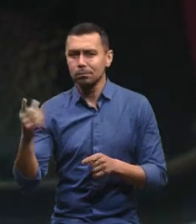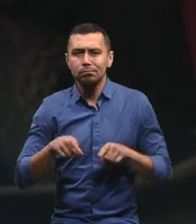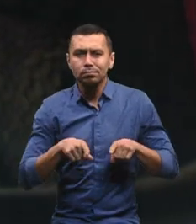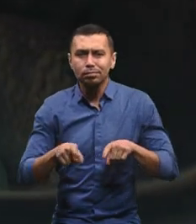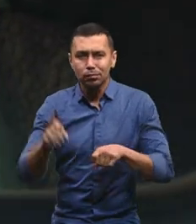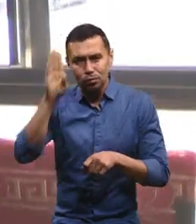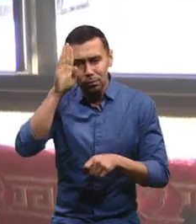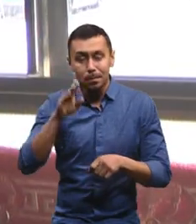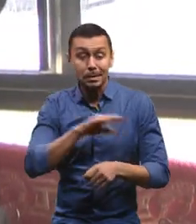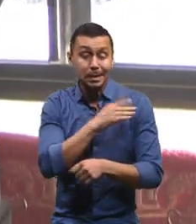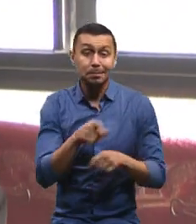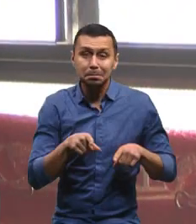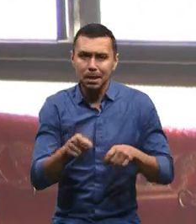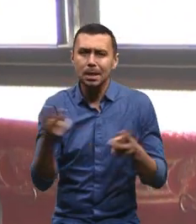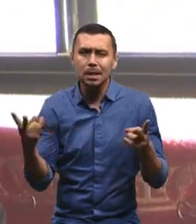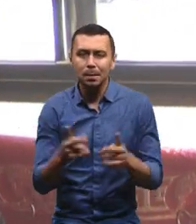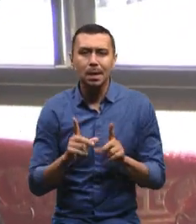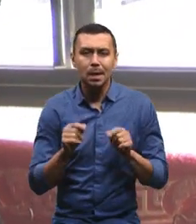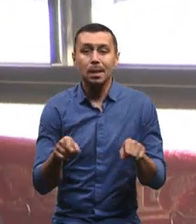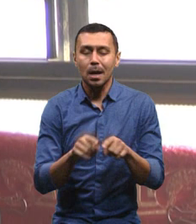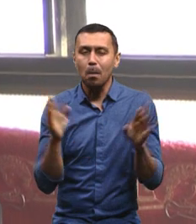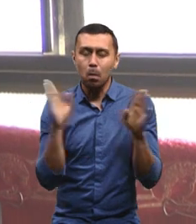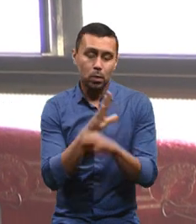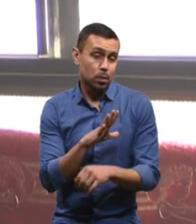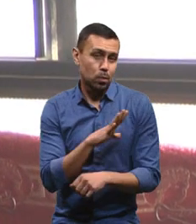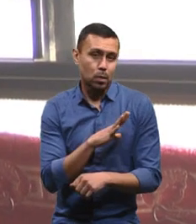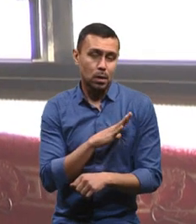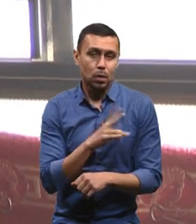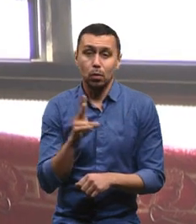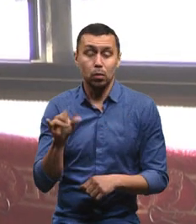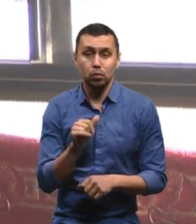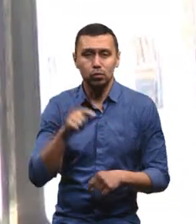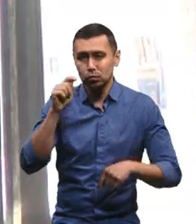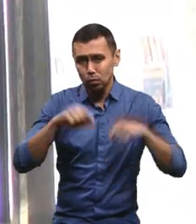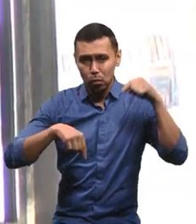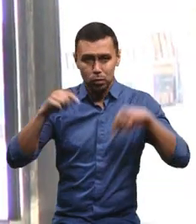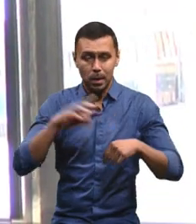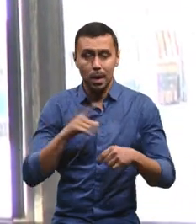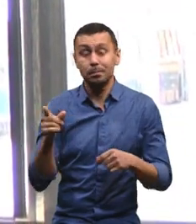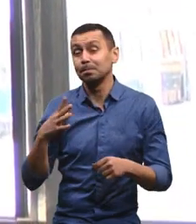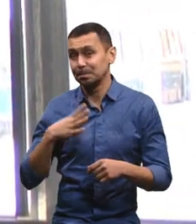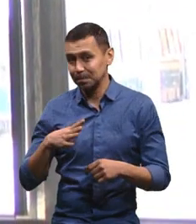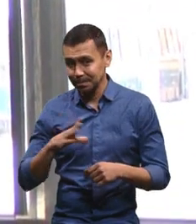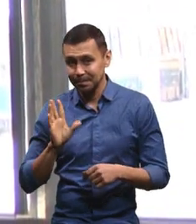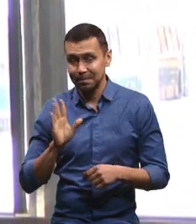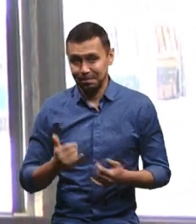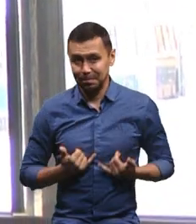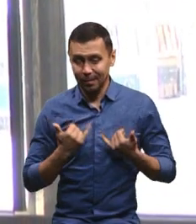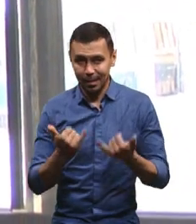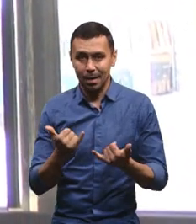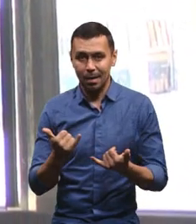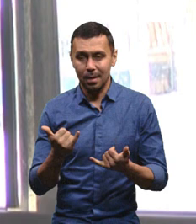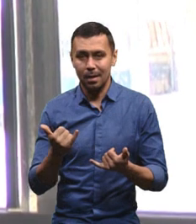і дуже біжить йому треба їхати і така погода була ну дощ що я його почекала то він прийшов до мене